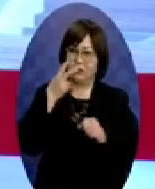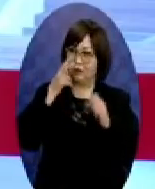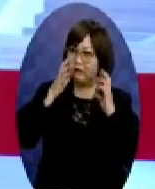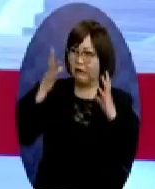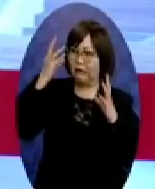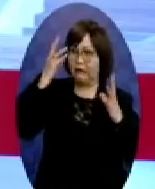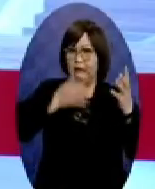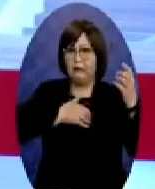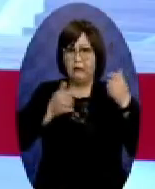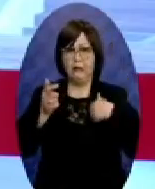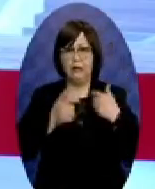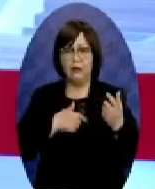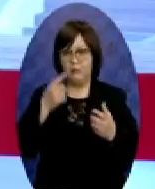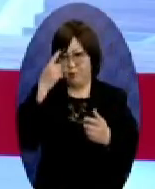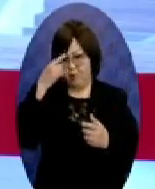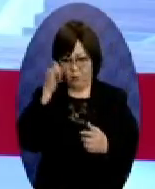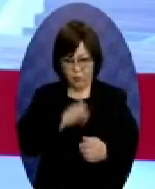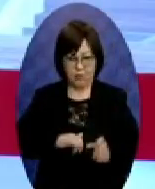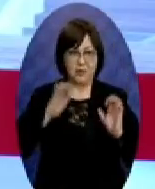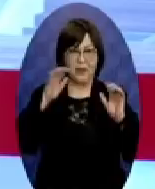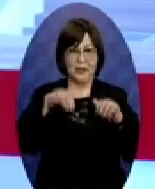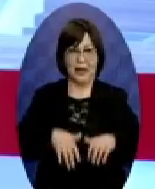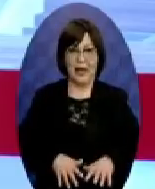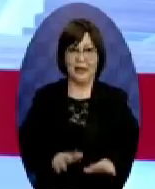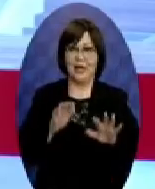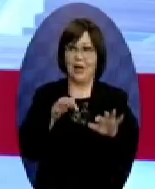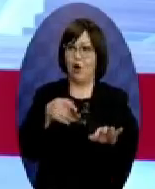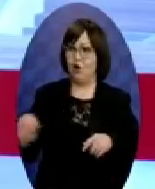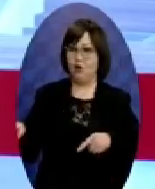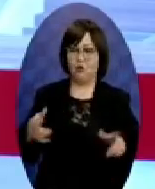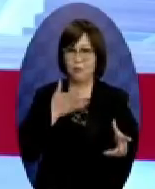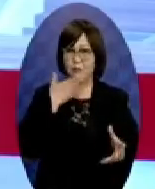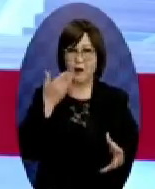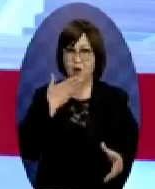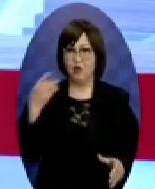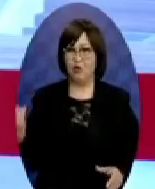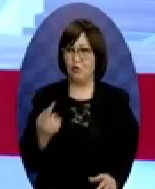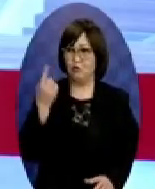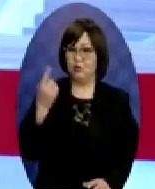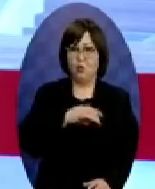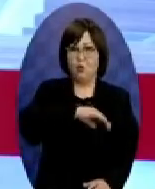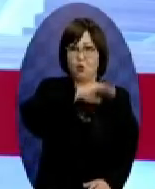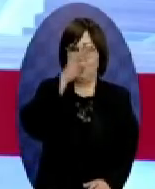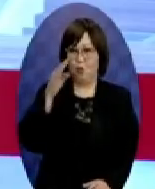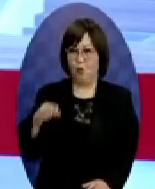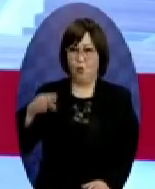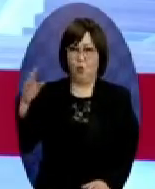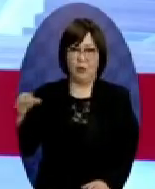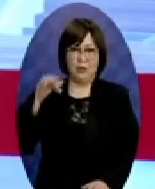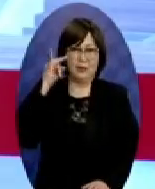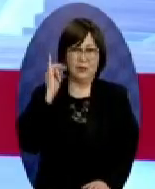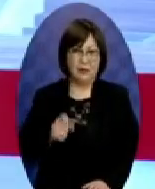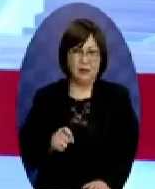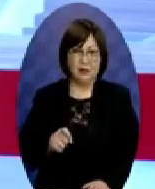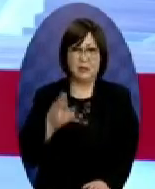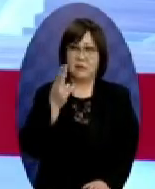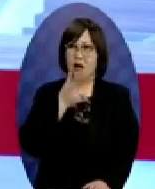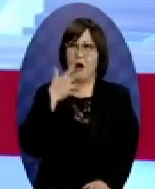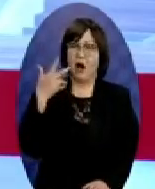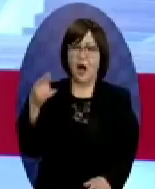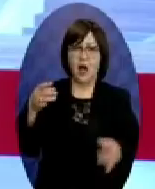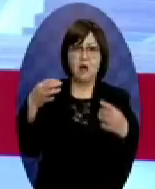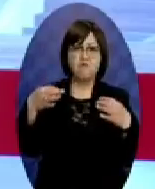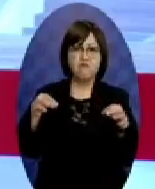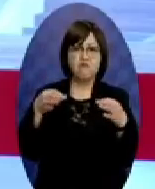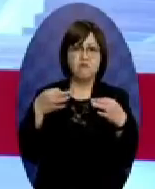Ялангуя манай орны хувьд далай тэнгисээс хол өндөрлөг газар уулсаар хүрээлэгдсэн байдаг нь цагуурын өөрчлөлтөд маш эмзэг экосистемийг бүрдүүлж байдаг